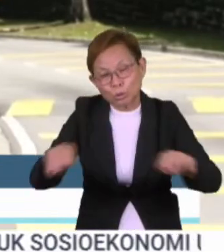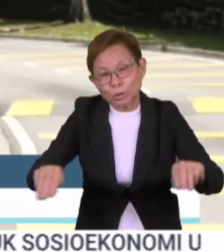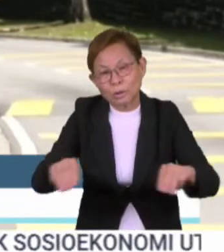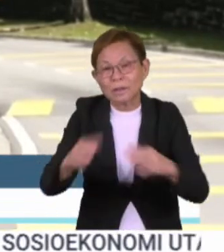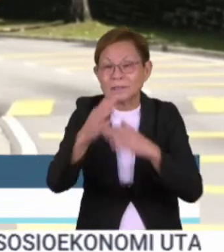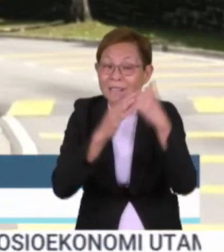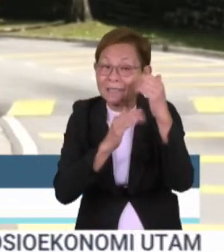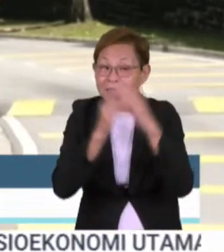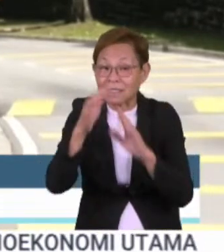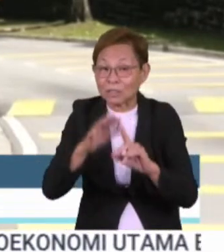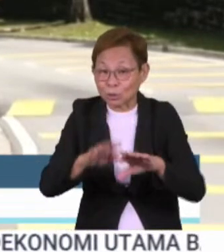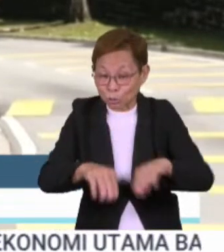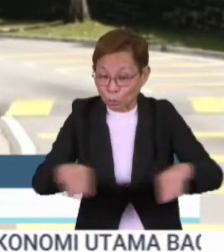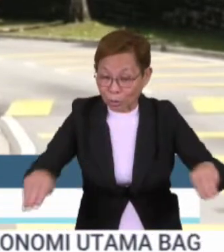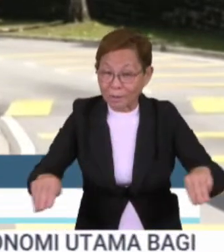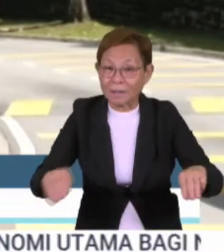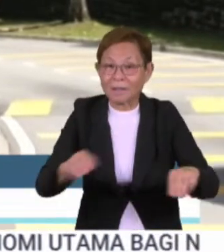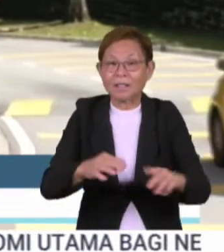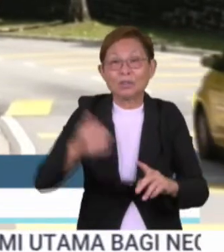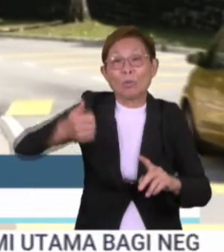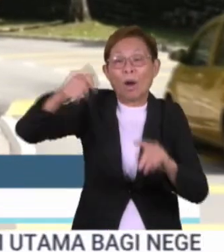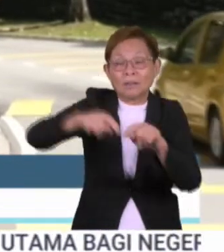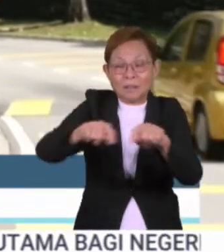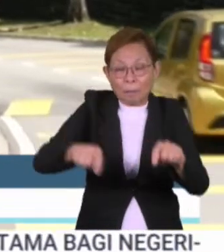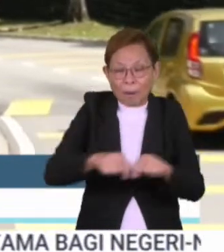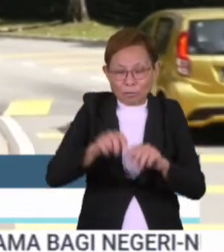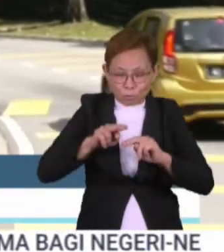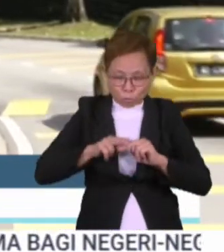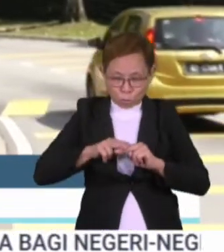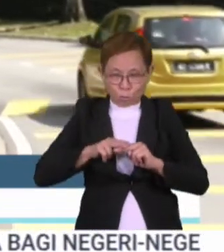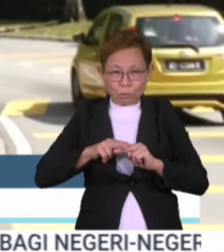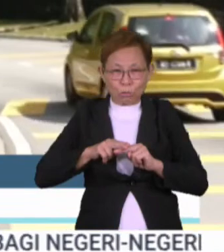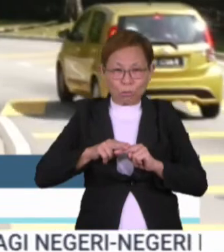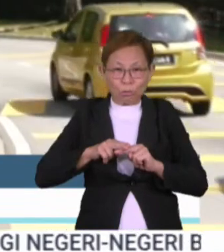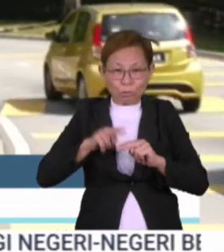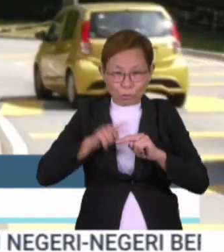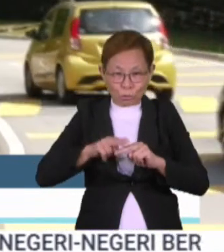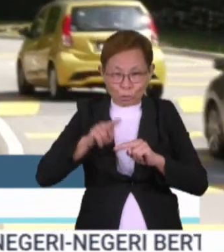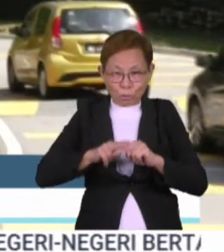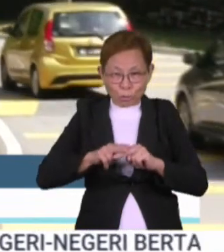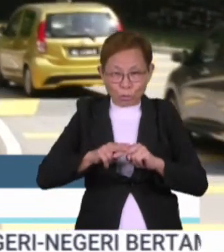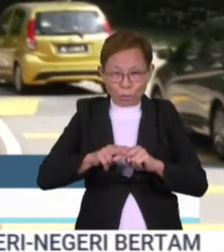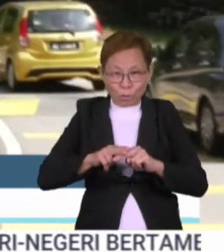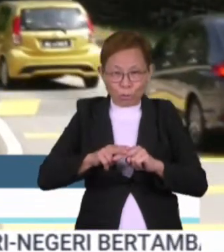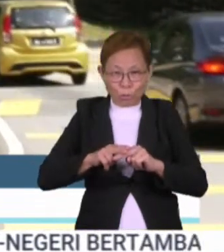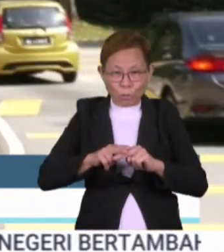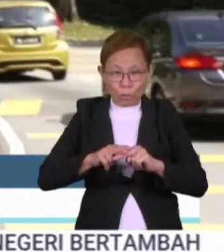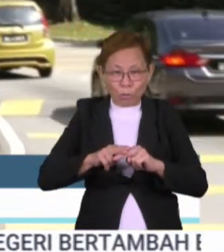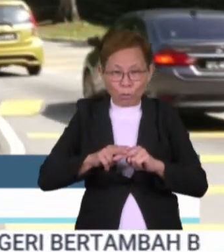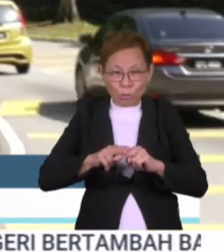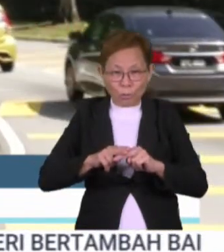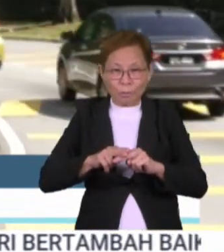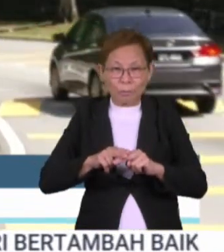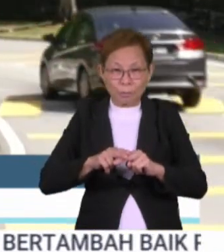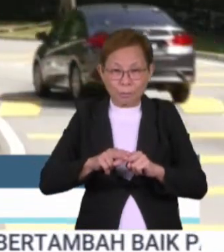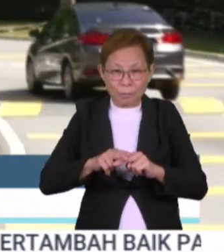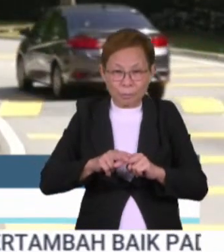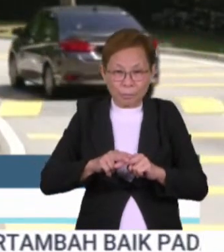sekali yang tempat-tempat yang jualan duduk tuh bukan dalam capaian jadi